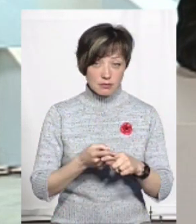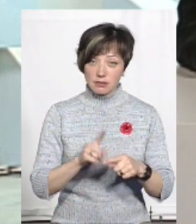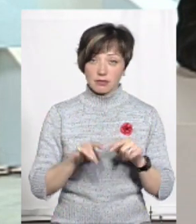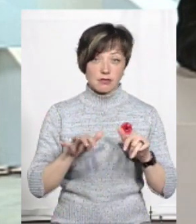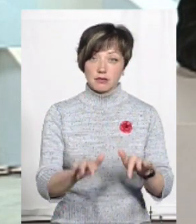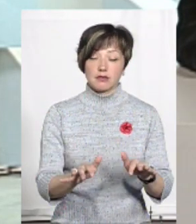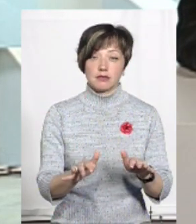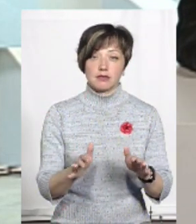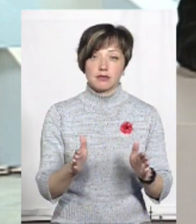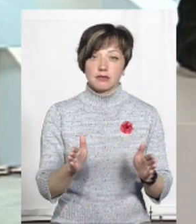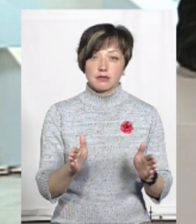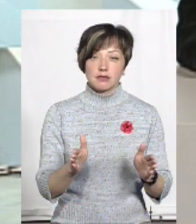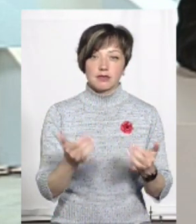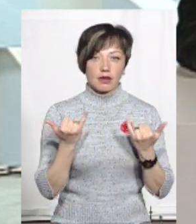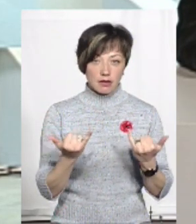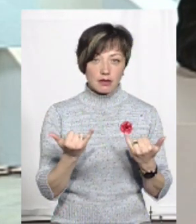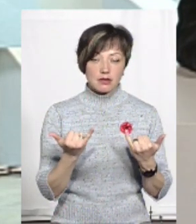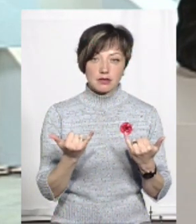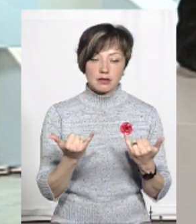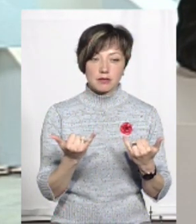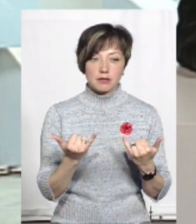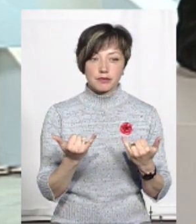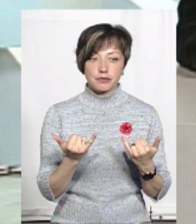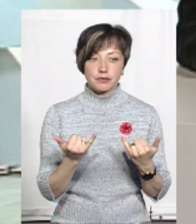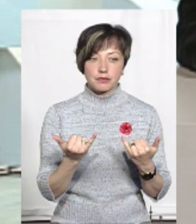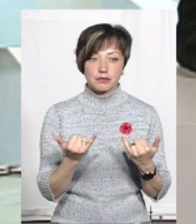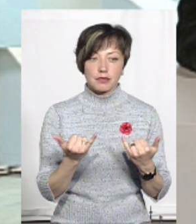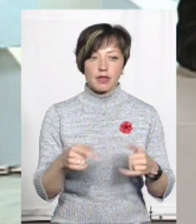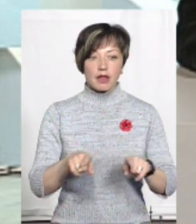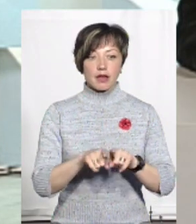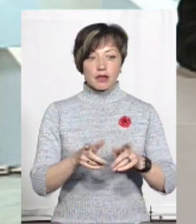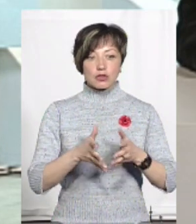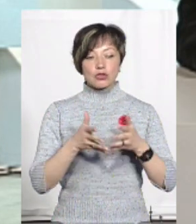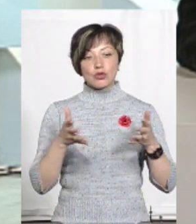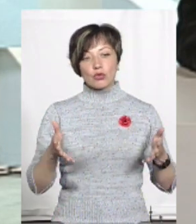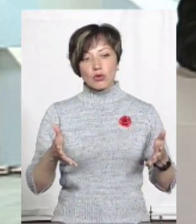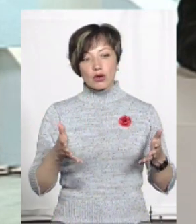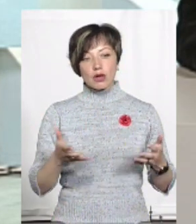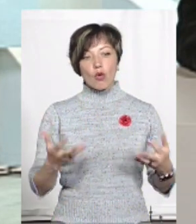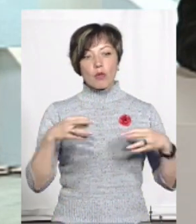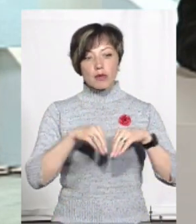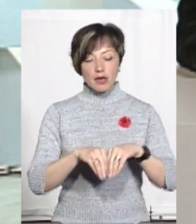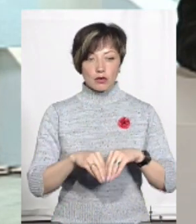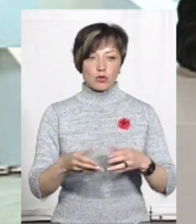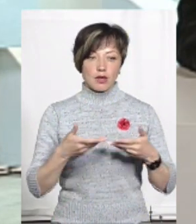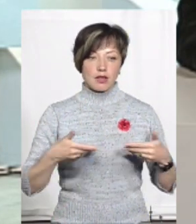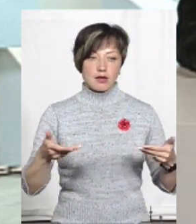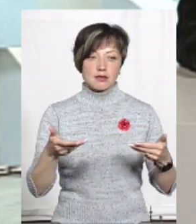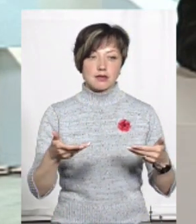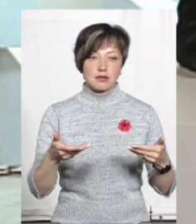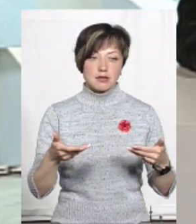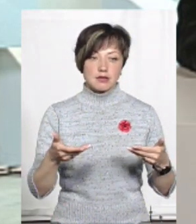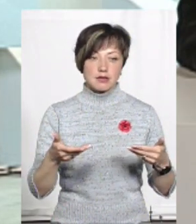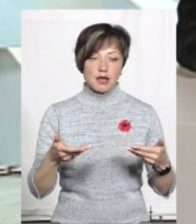цей процес, він наразі такий широкий і об'єднує він нас.